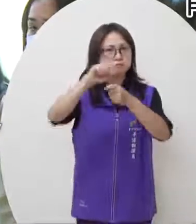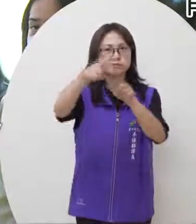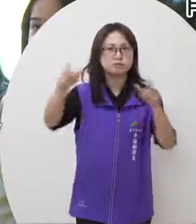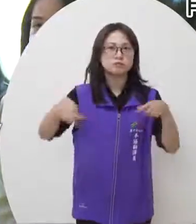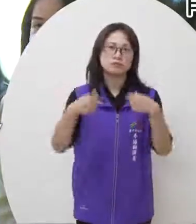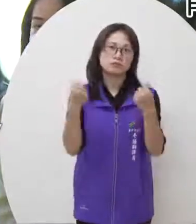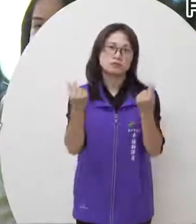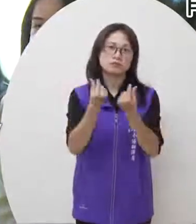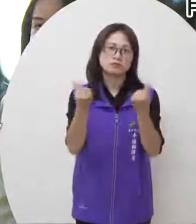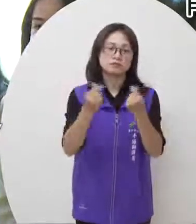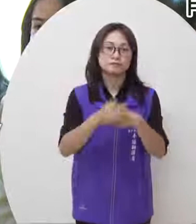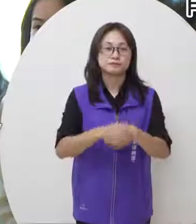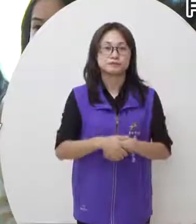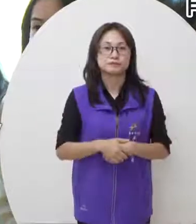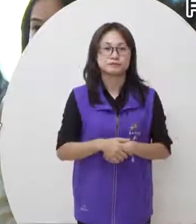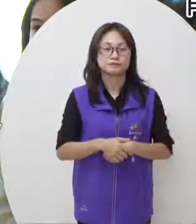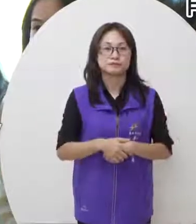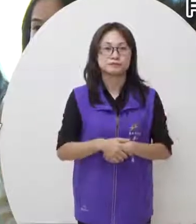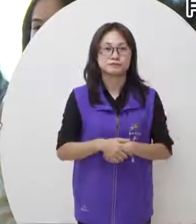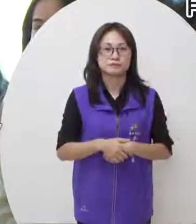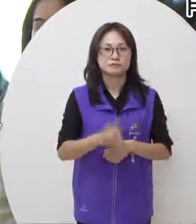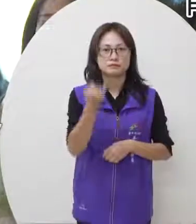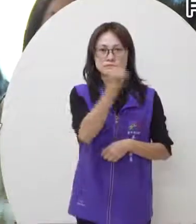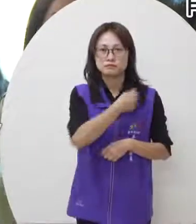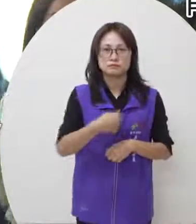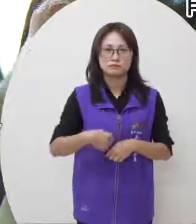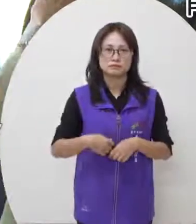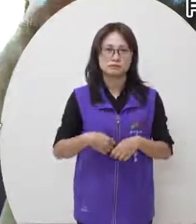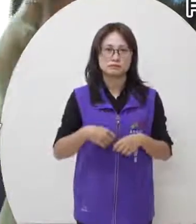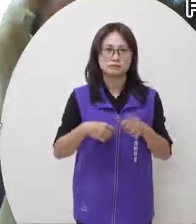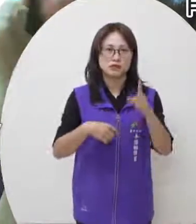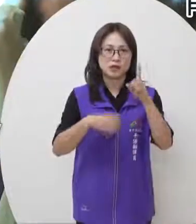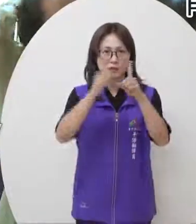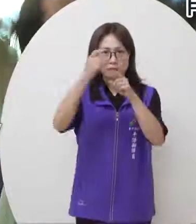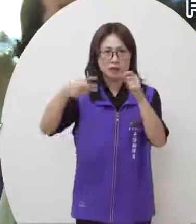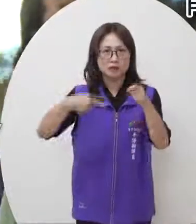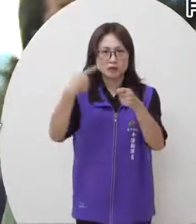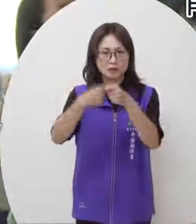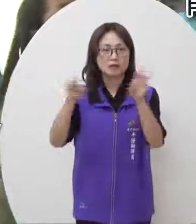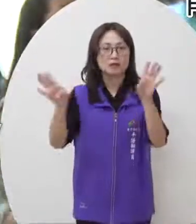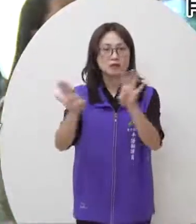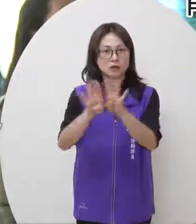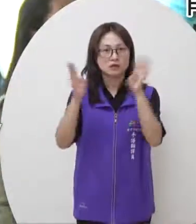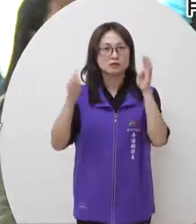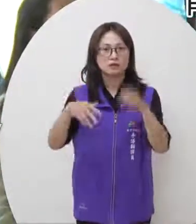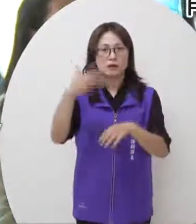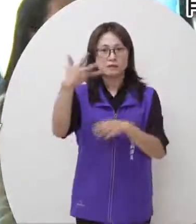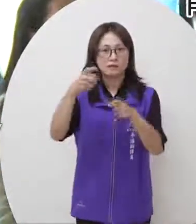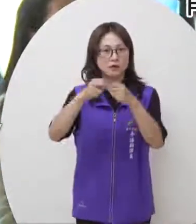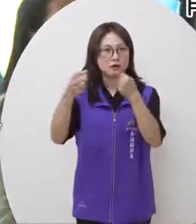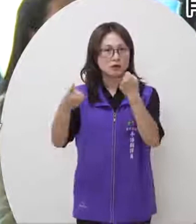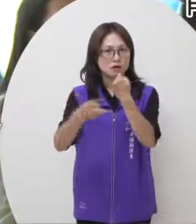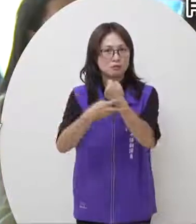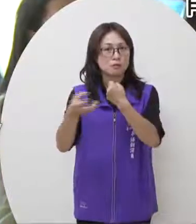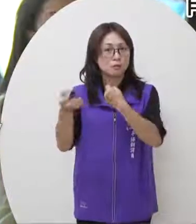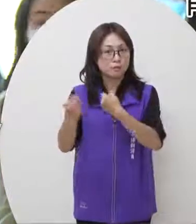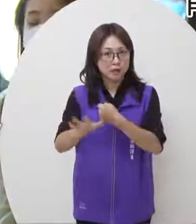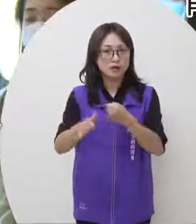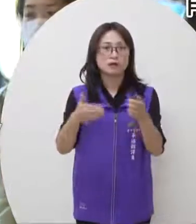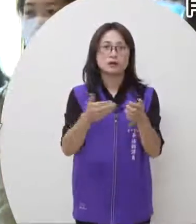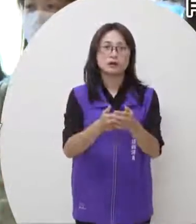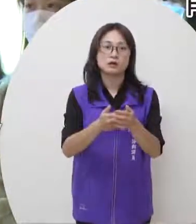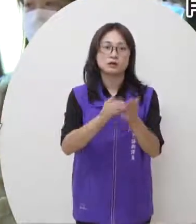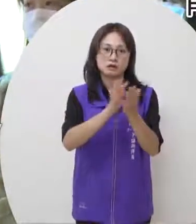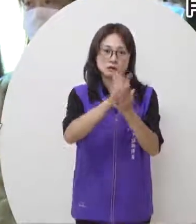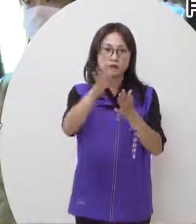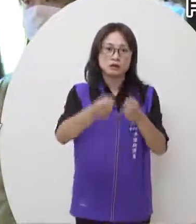面也给我们在过去可能从100年开始执行的8公里。到后来104年执行的这个10公里